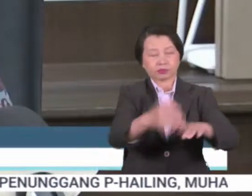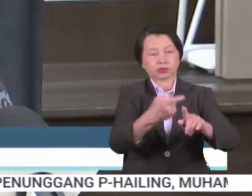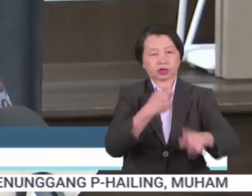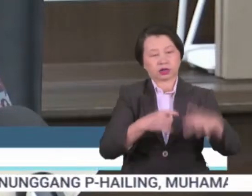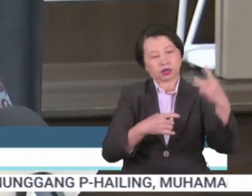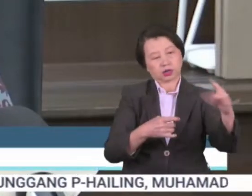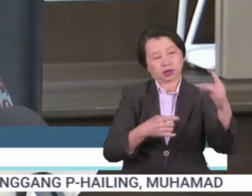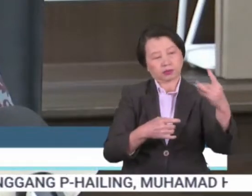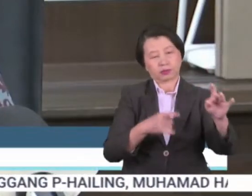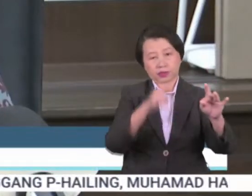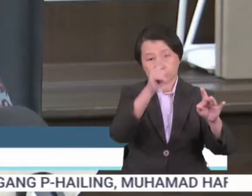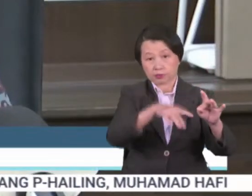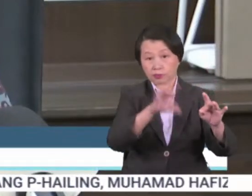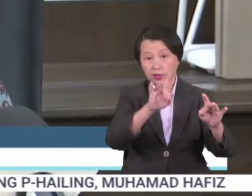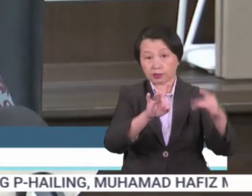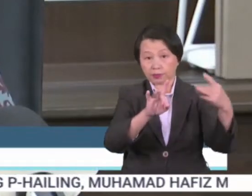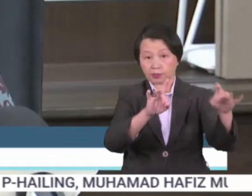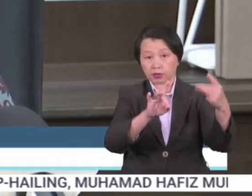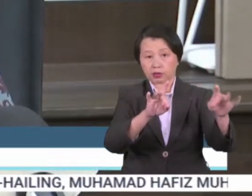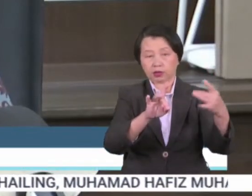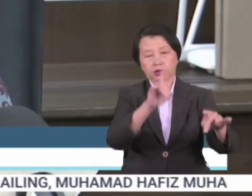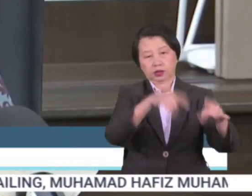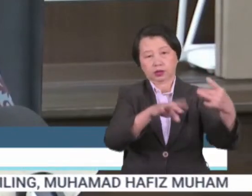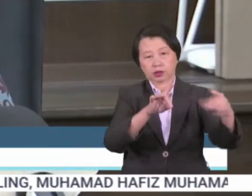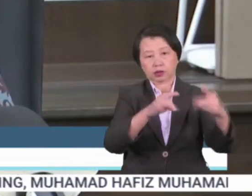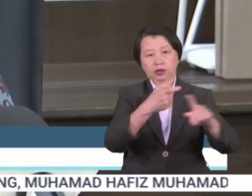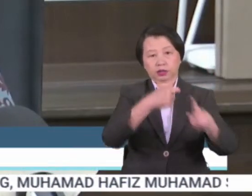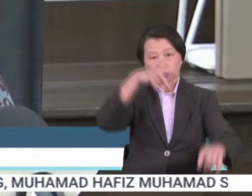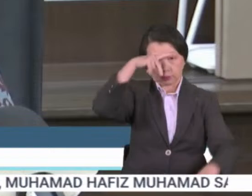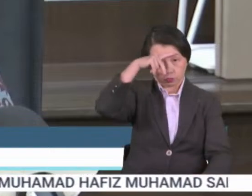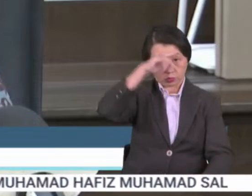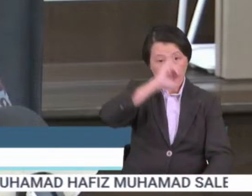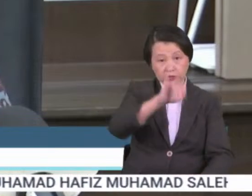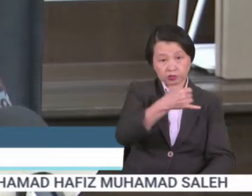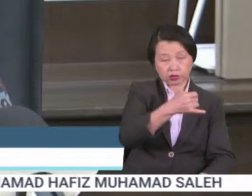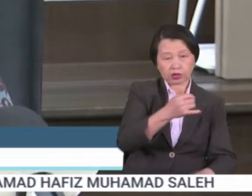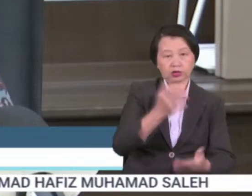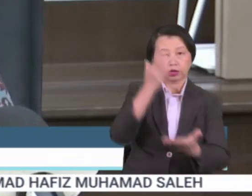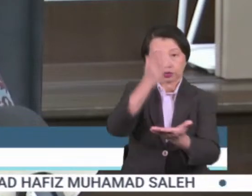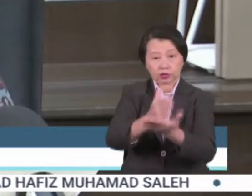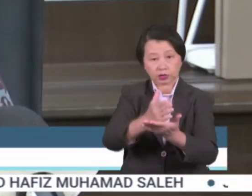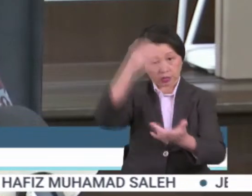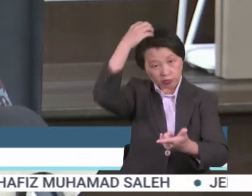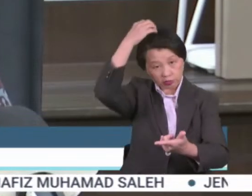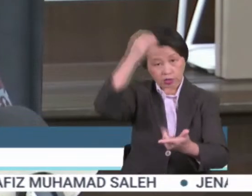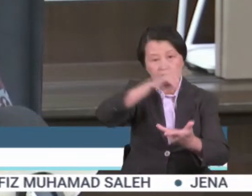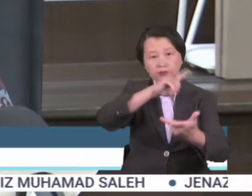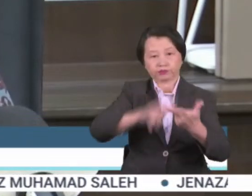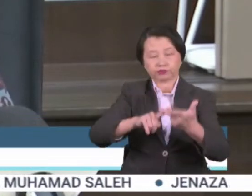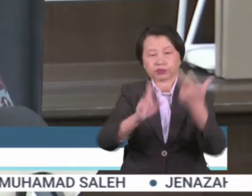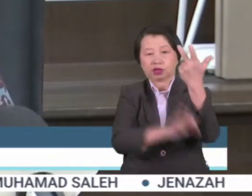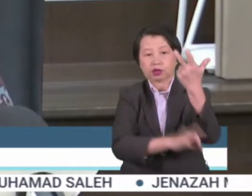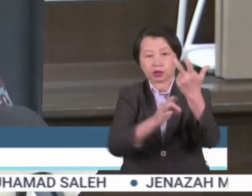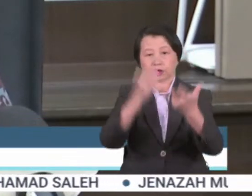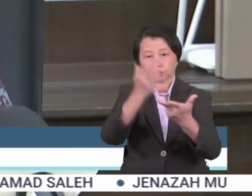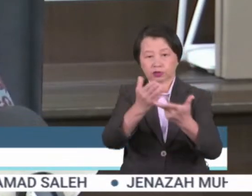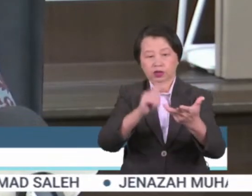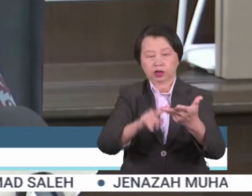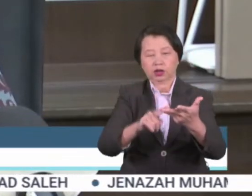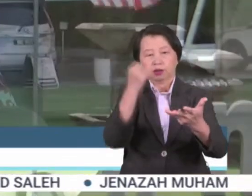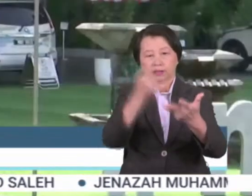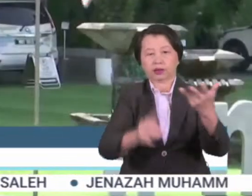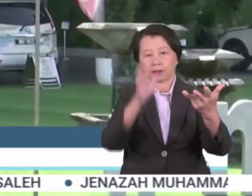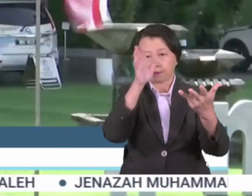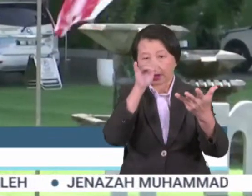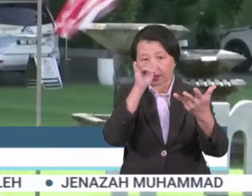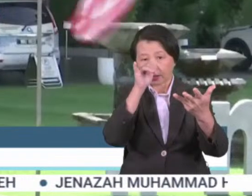18 hari bulan dia bermula daripada Putrajaya dia singgah ke Selangor dia singgah ke Negeri Sembilan dan akan berakhir